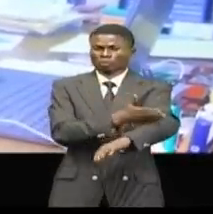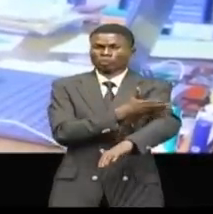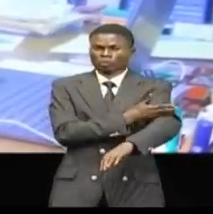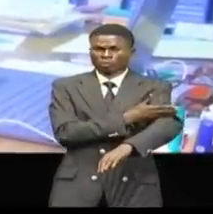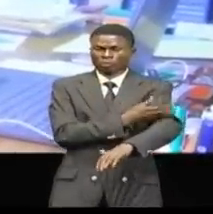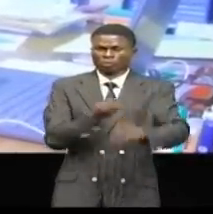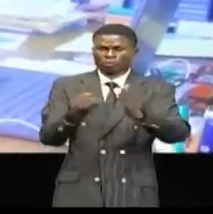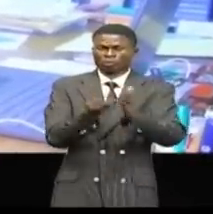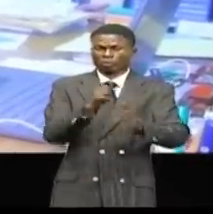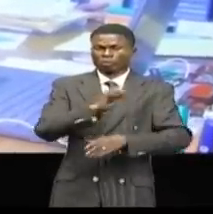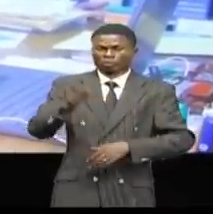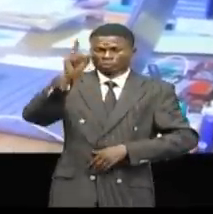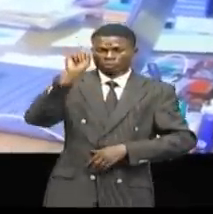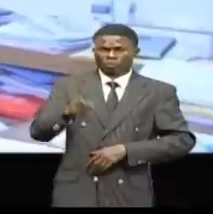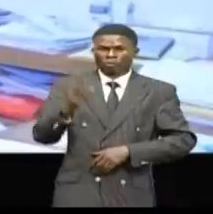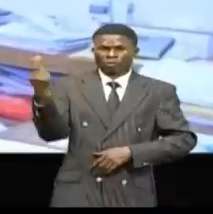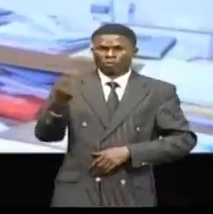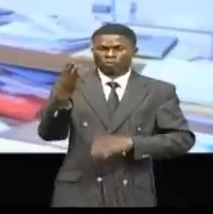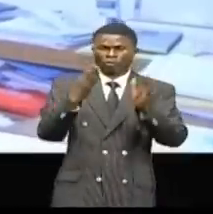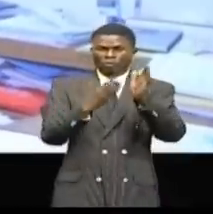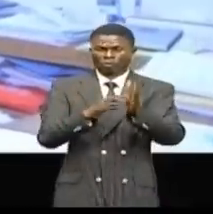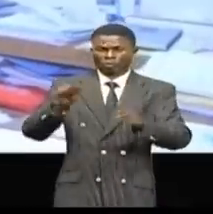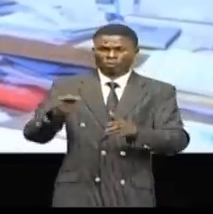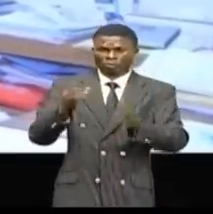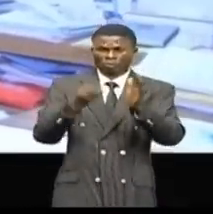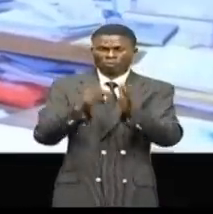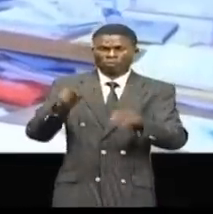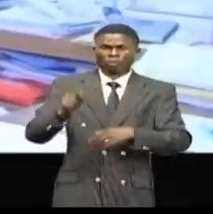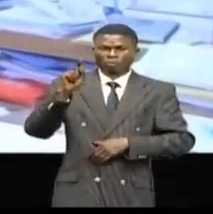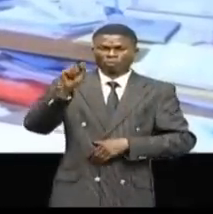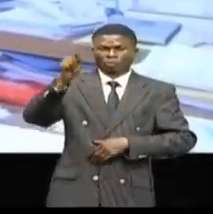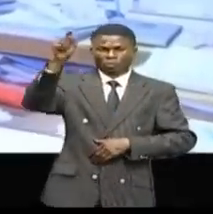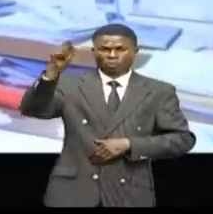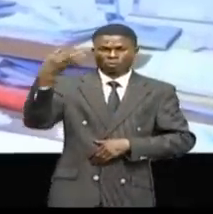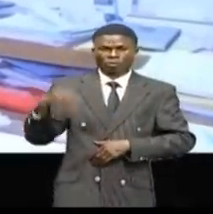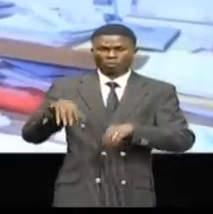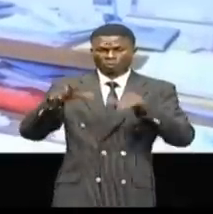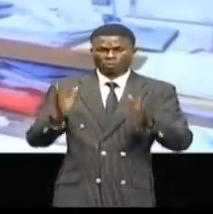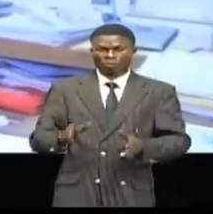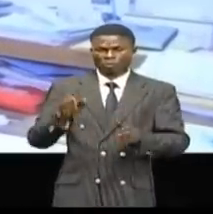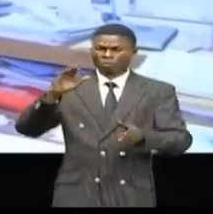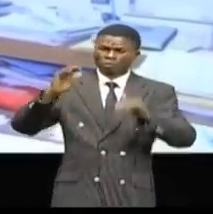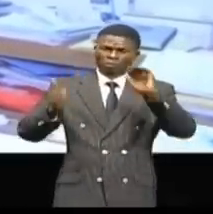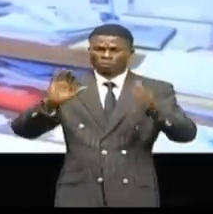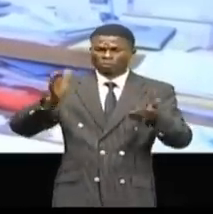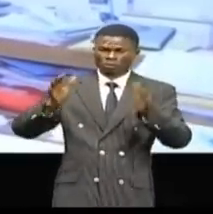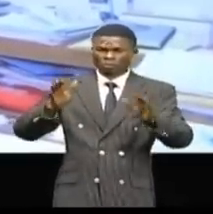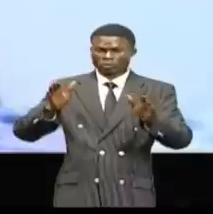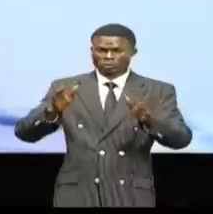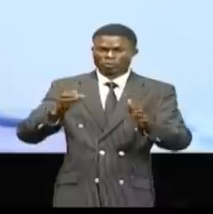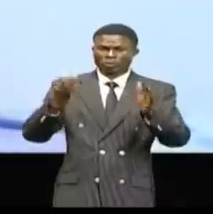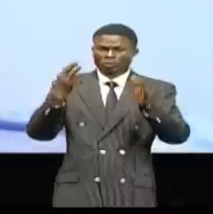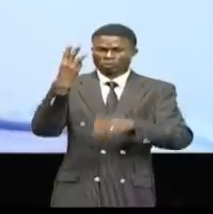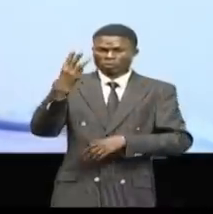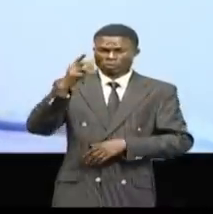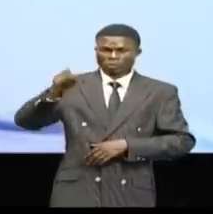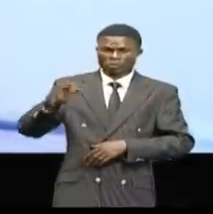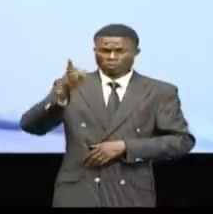de 6 129,7 milliards de francs congolais, équivalent à près de